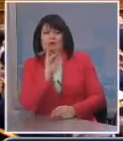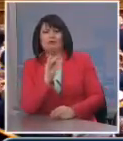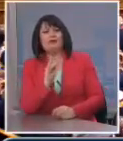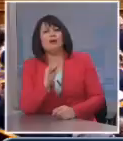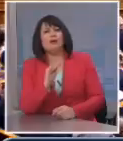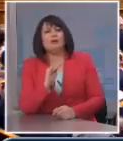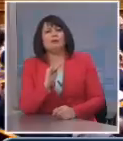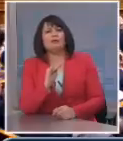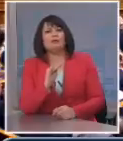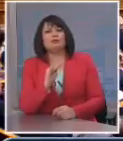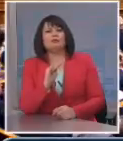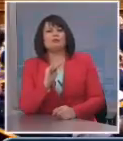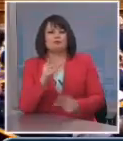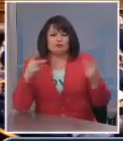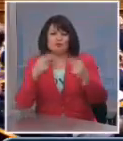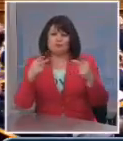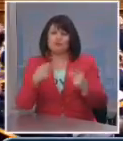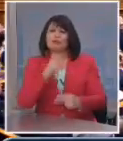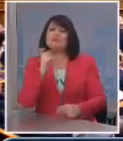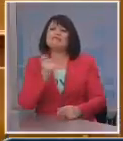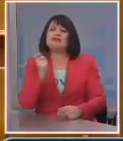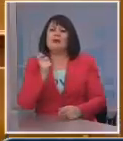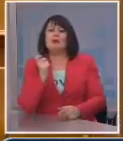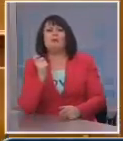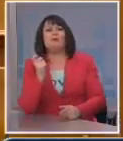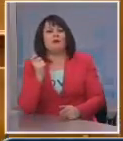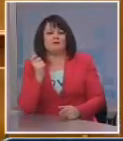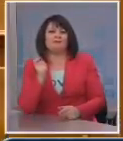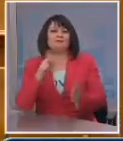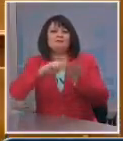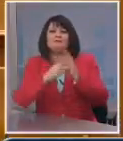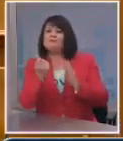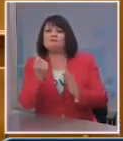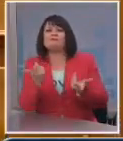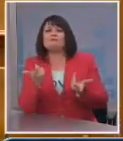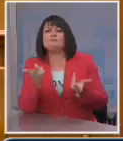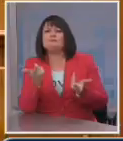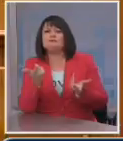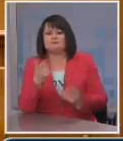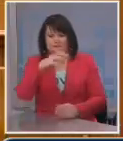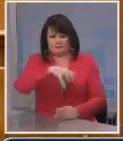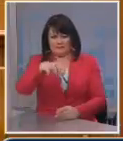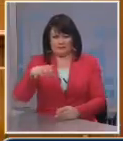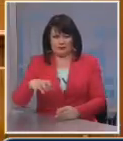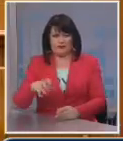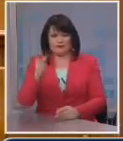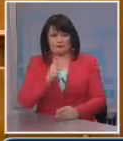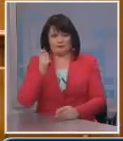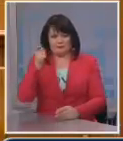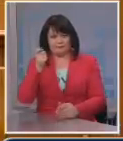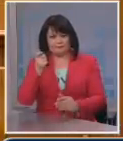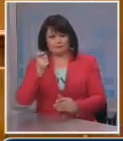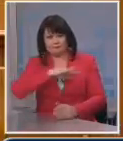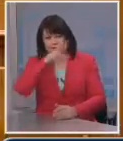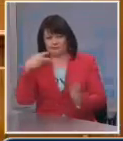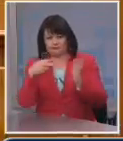τις πολύ δραστικές παρεμβάσεις στις συντάξεις, τι εξοικονομείτε από το έλλειμμα των φορέων κοινωνικής ασφάλισης μέχρι το